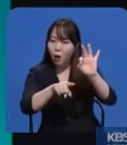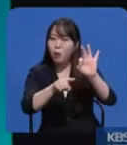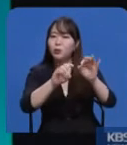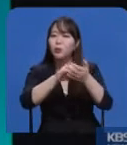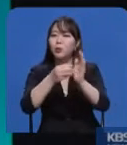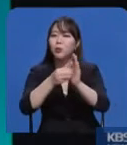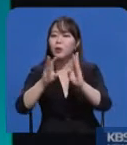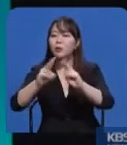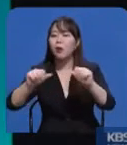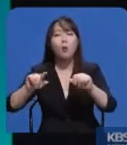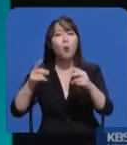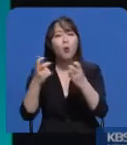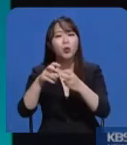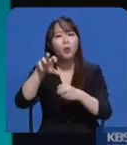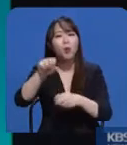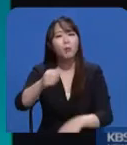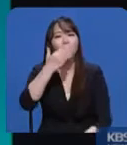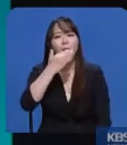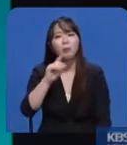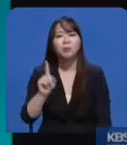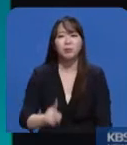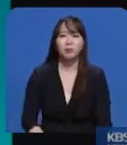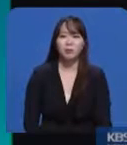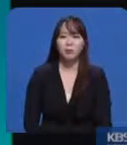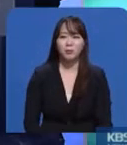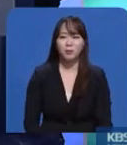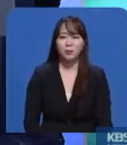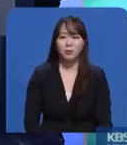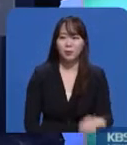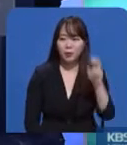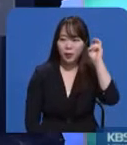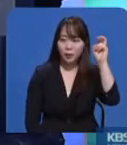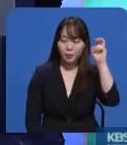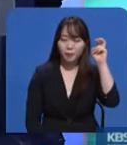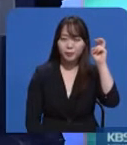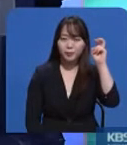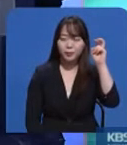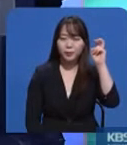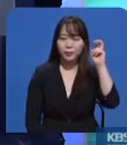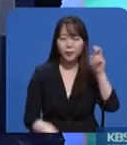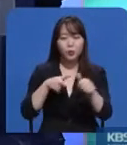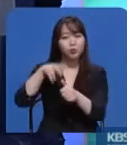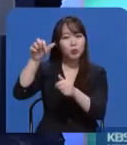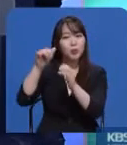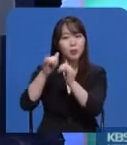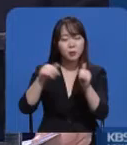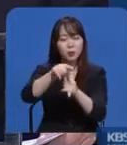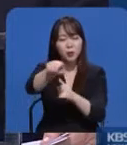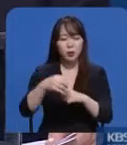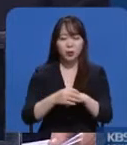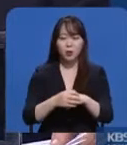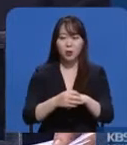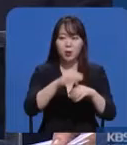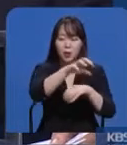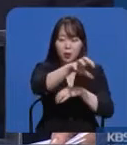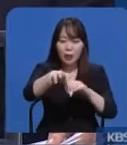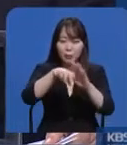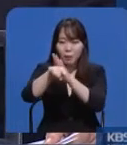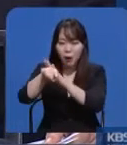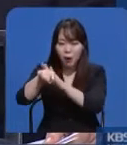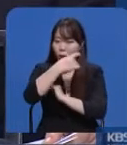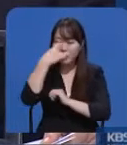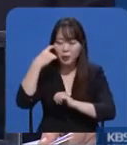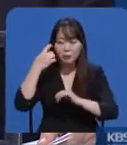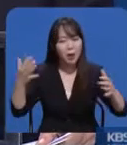택지를 도대체 어떻게 확보하시겠다는 거예요? 아마 우리 저 후보님께서는 이제 현장 행정을 저 직접적으로